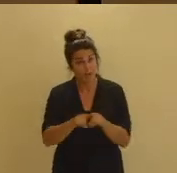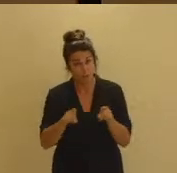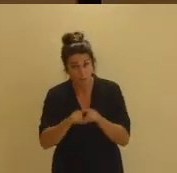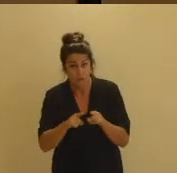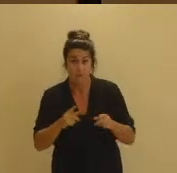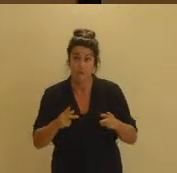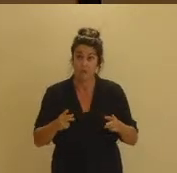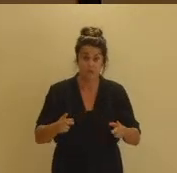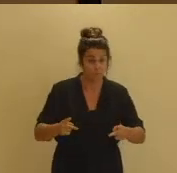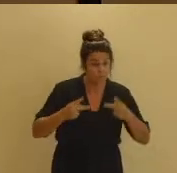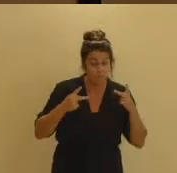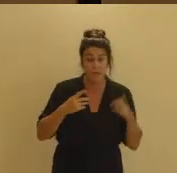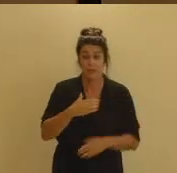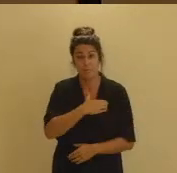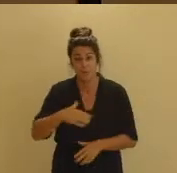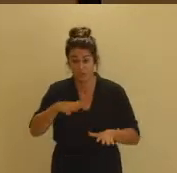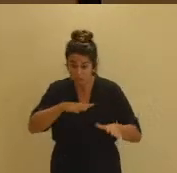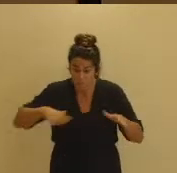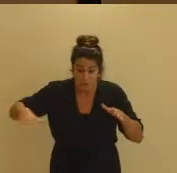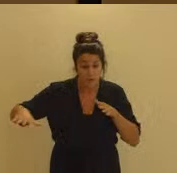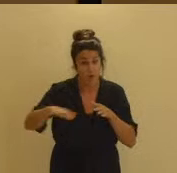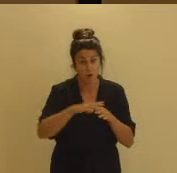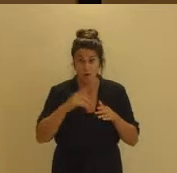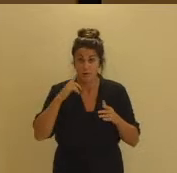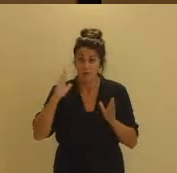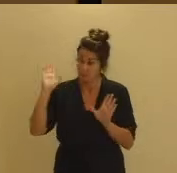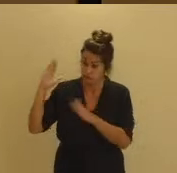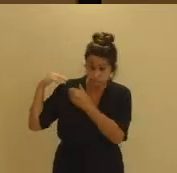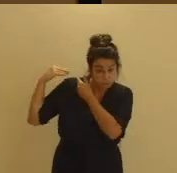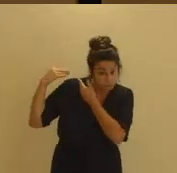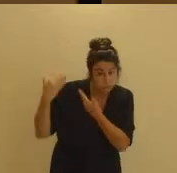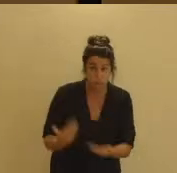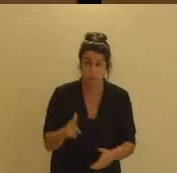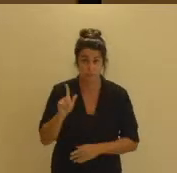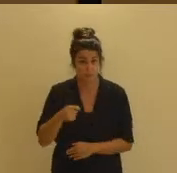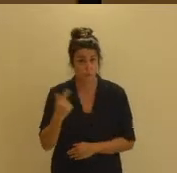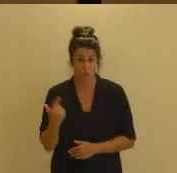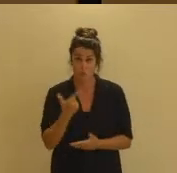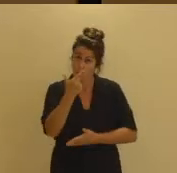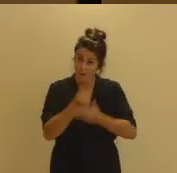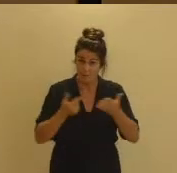la collectivité de façon ininterrompue depuis des décennies.